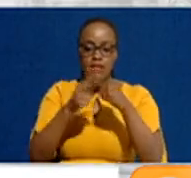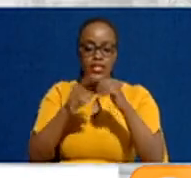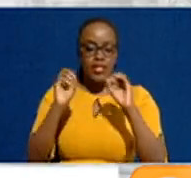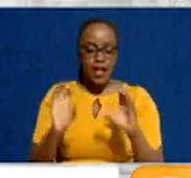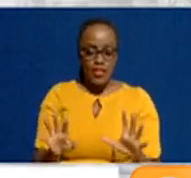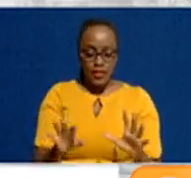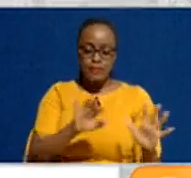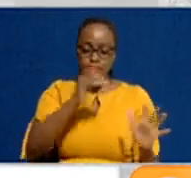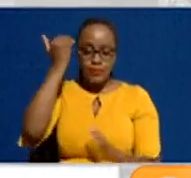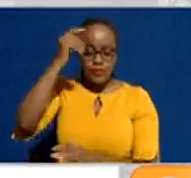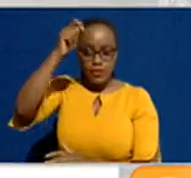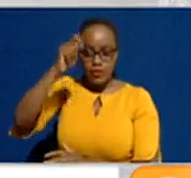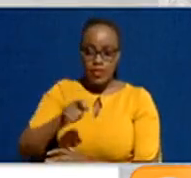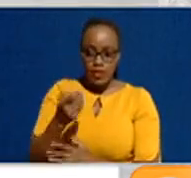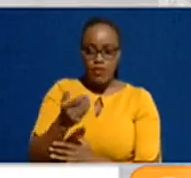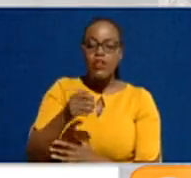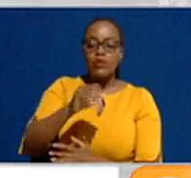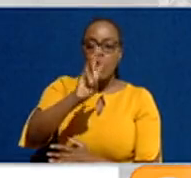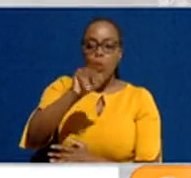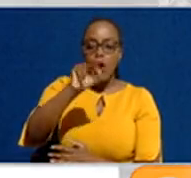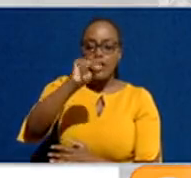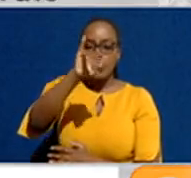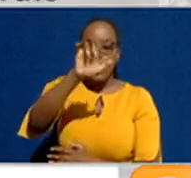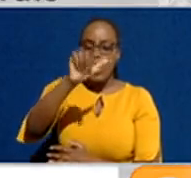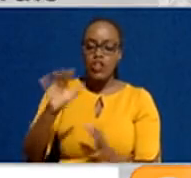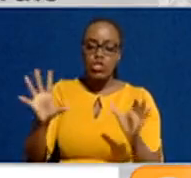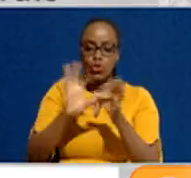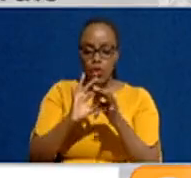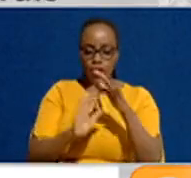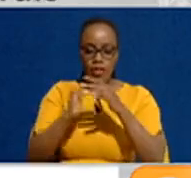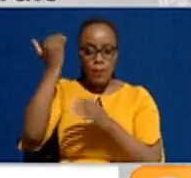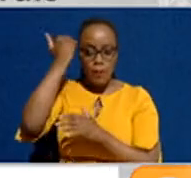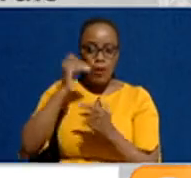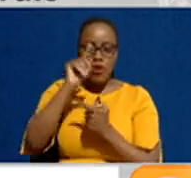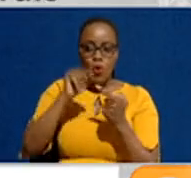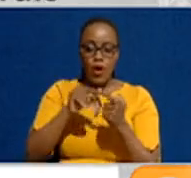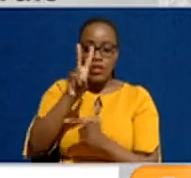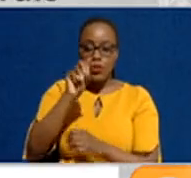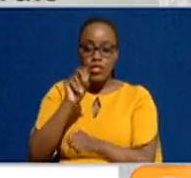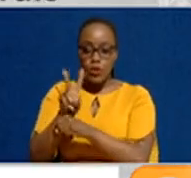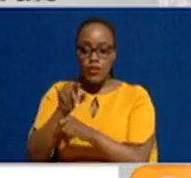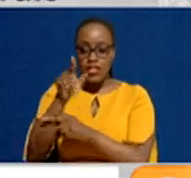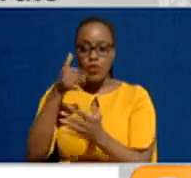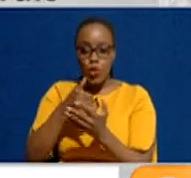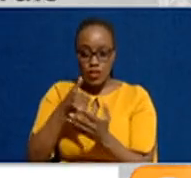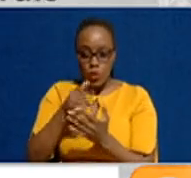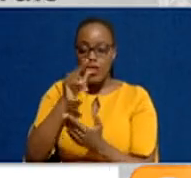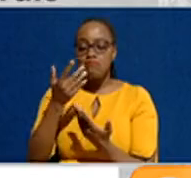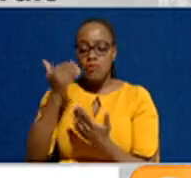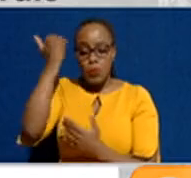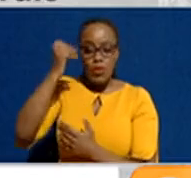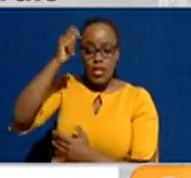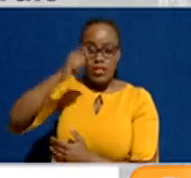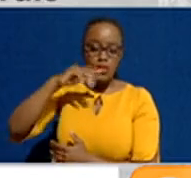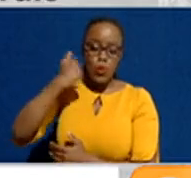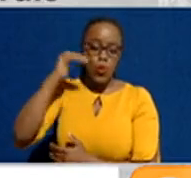2017. Jaji Dr. Smoking Wanjala alijiunga na mahakama ya upeo mwaka 2012 na alikuwa miongoni mwa majaji